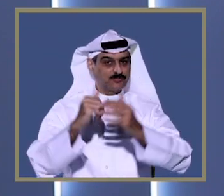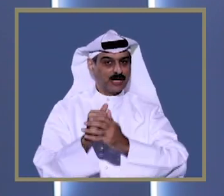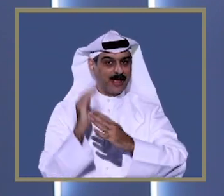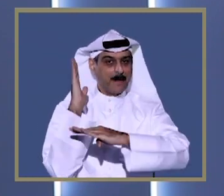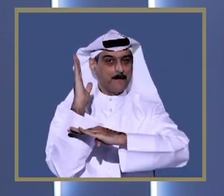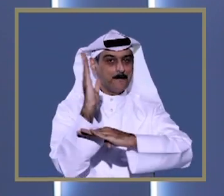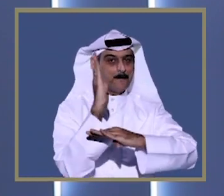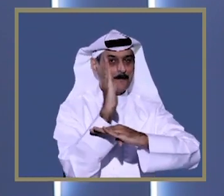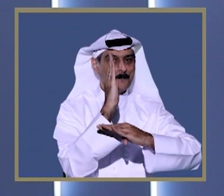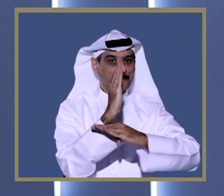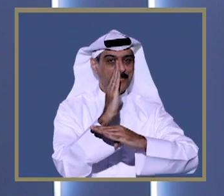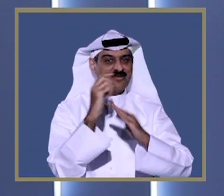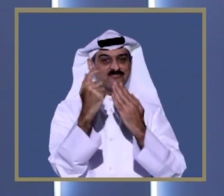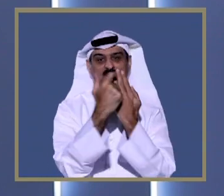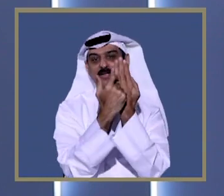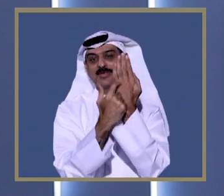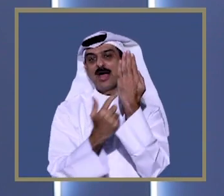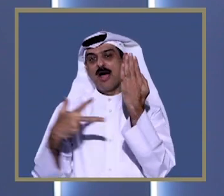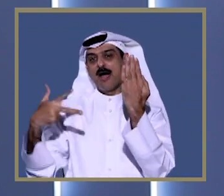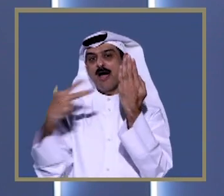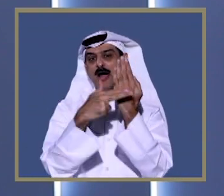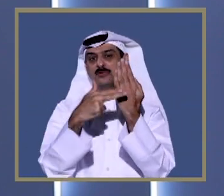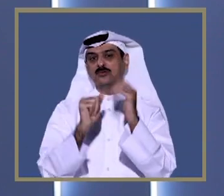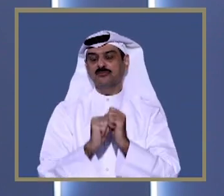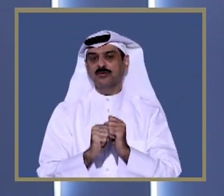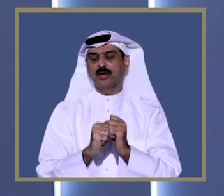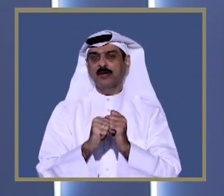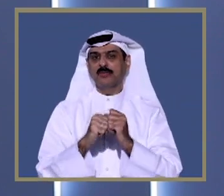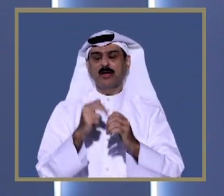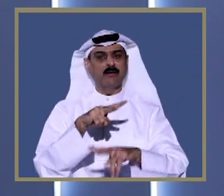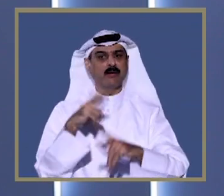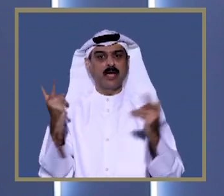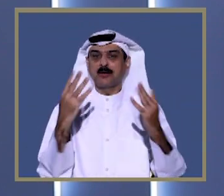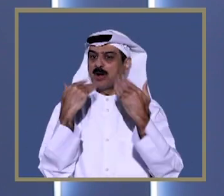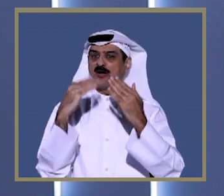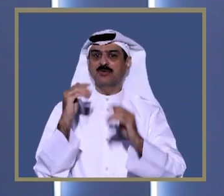نفتح ملفات فساد بلا مجاملة،